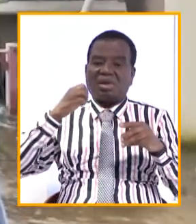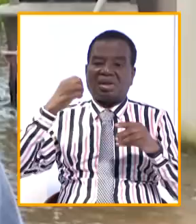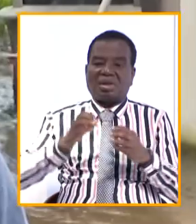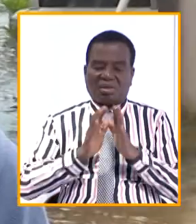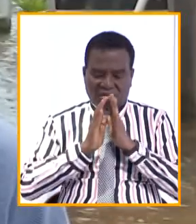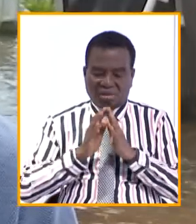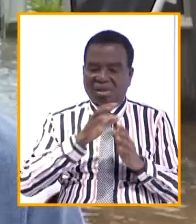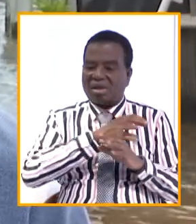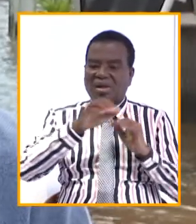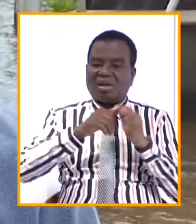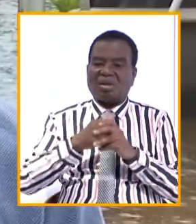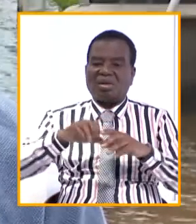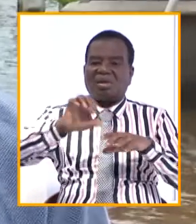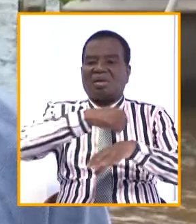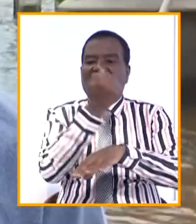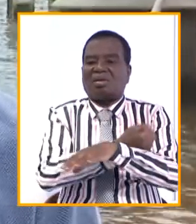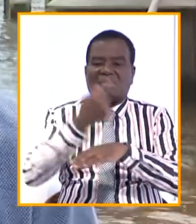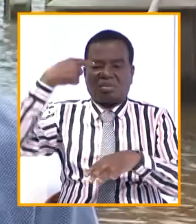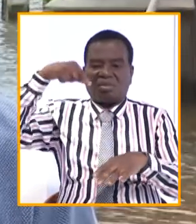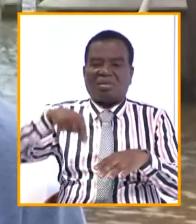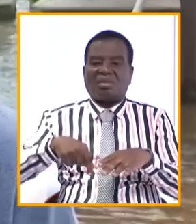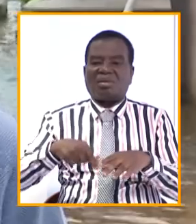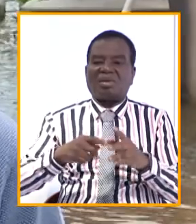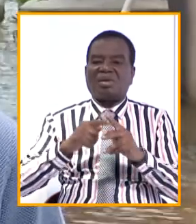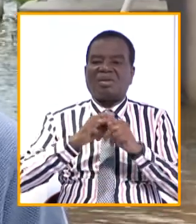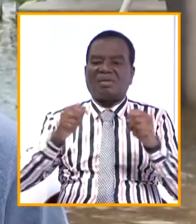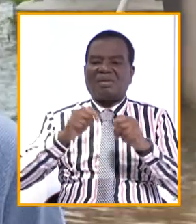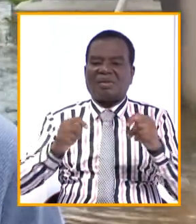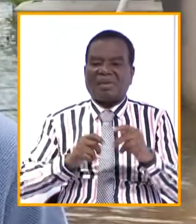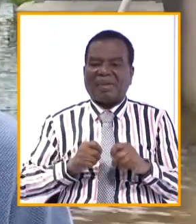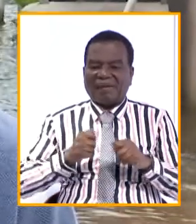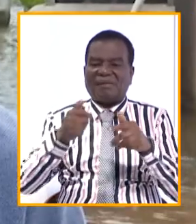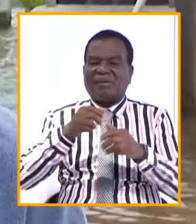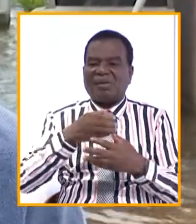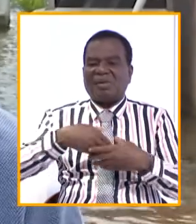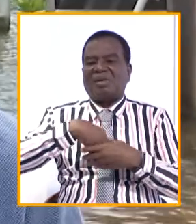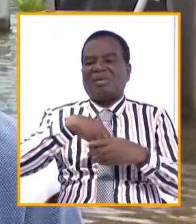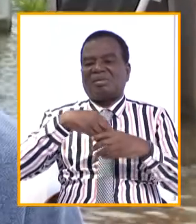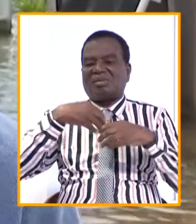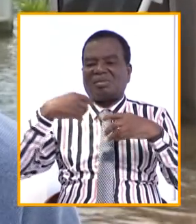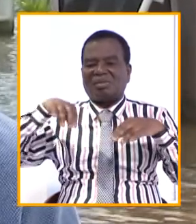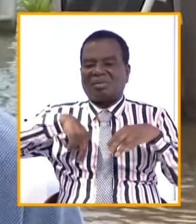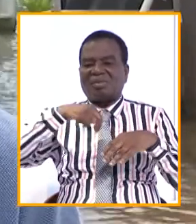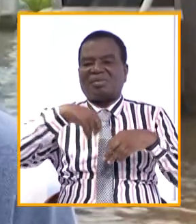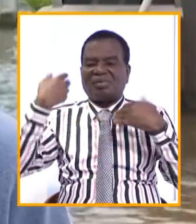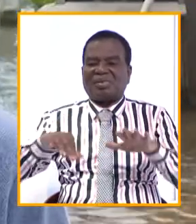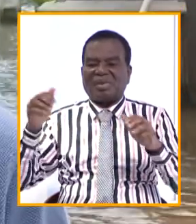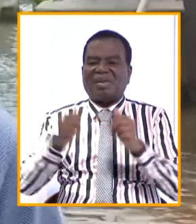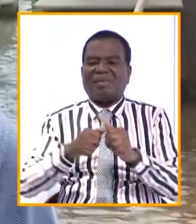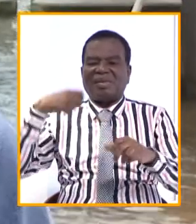crient vraiment à toutes les autorités pour que très rapidement, on puisse nous sortir de ce calvaire que nous vivons. Vraiment,